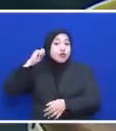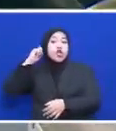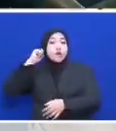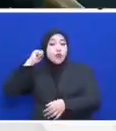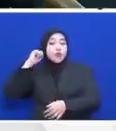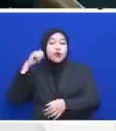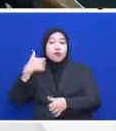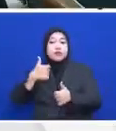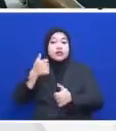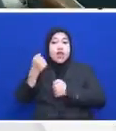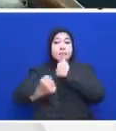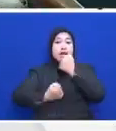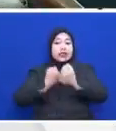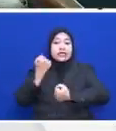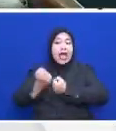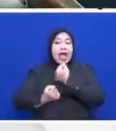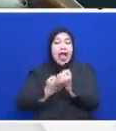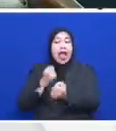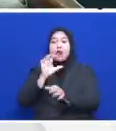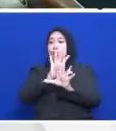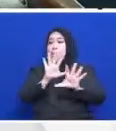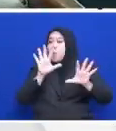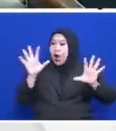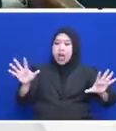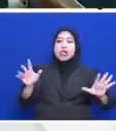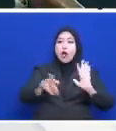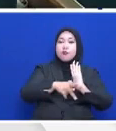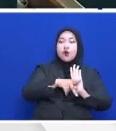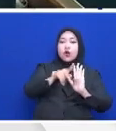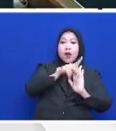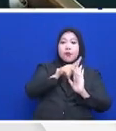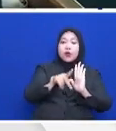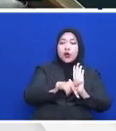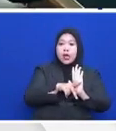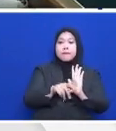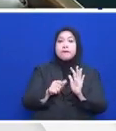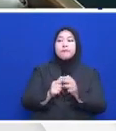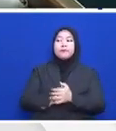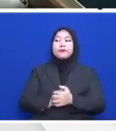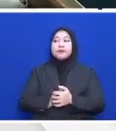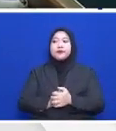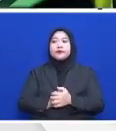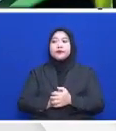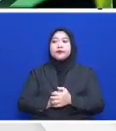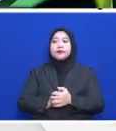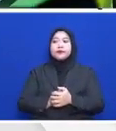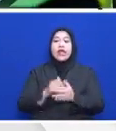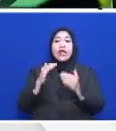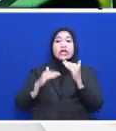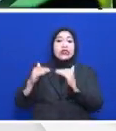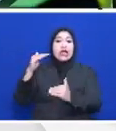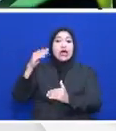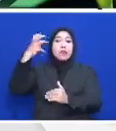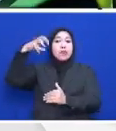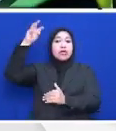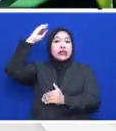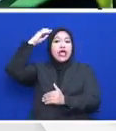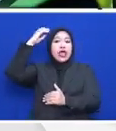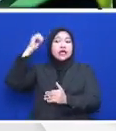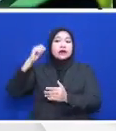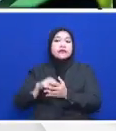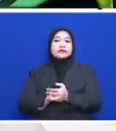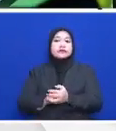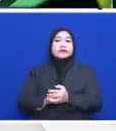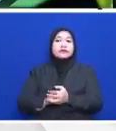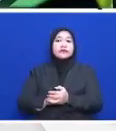bisa mengerjakan banyak hal. Itu dari sisi masyarakatnya. Dari sisi pemerintahnya, tipe pengadaan barang jasa diubah.